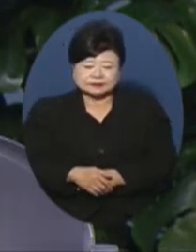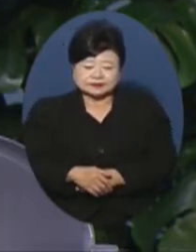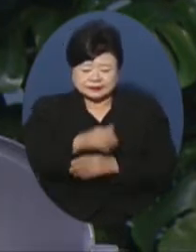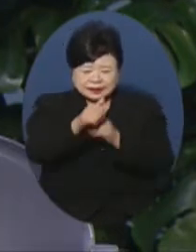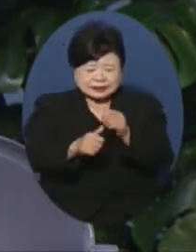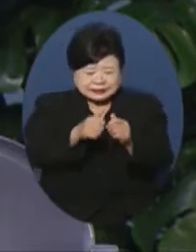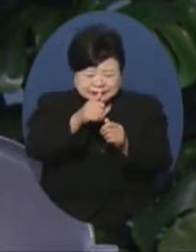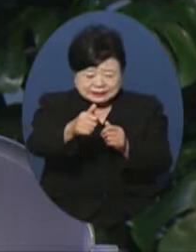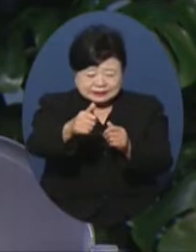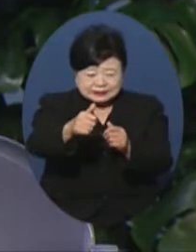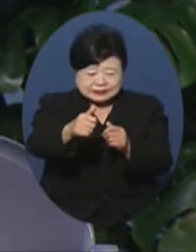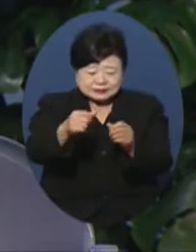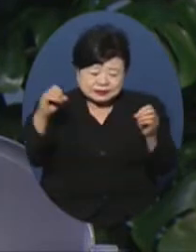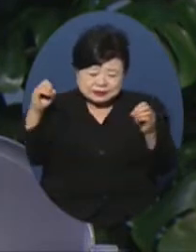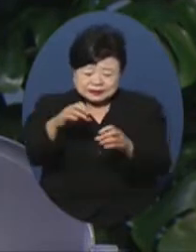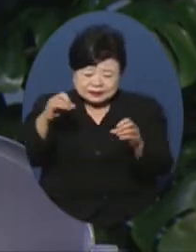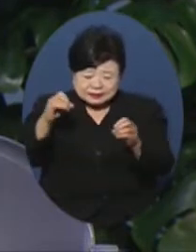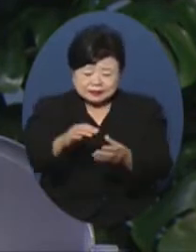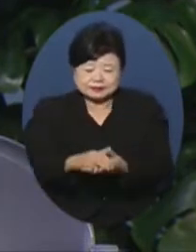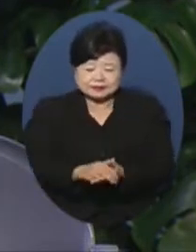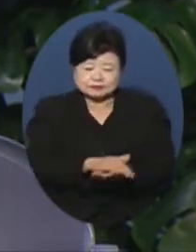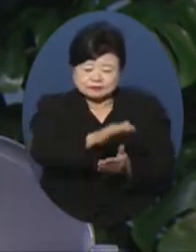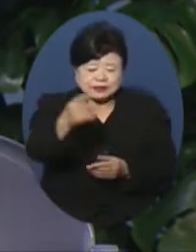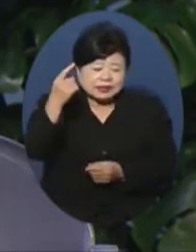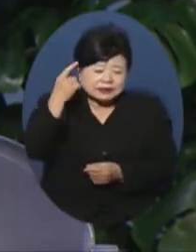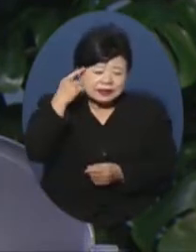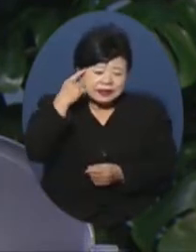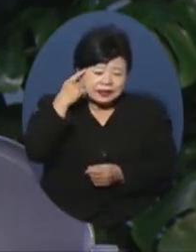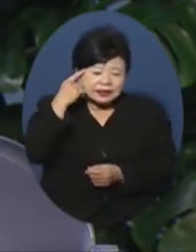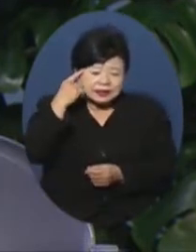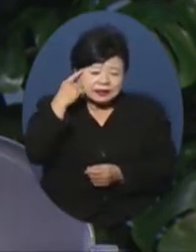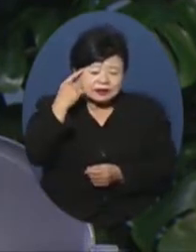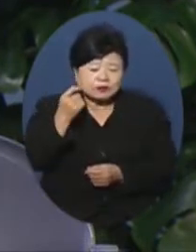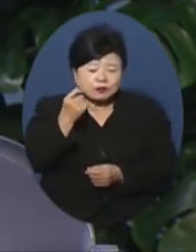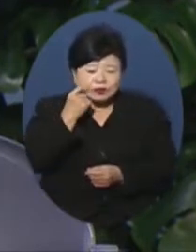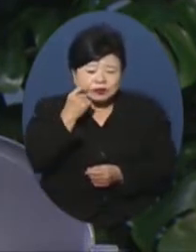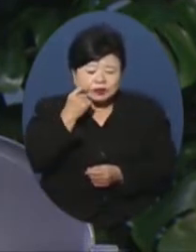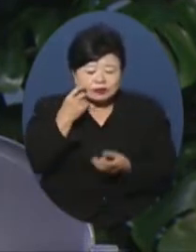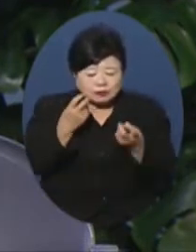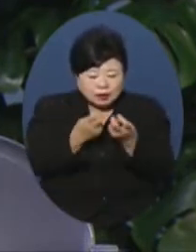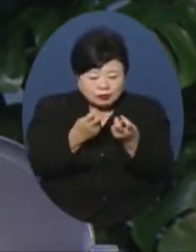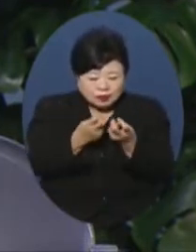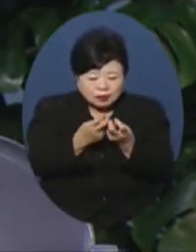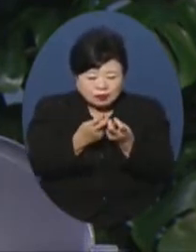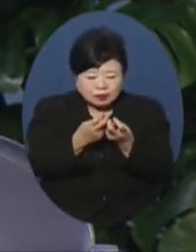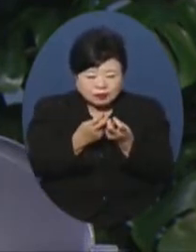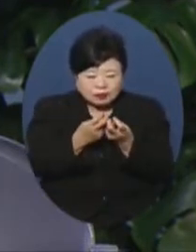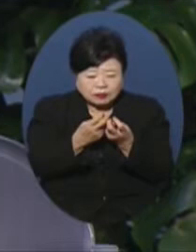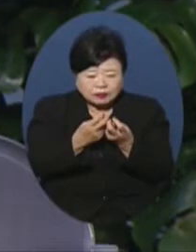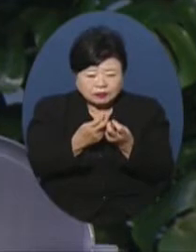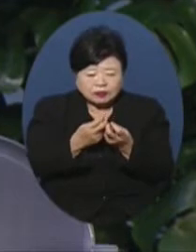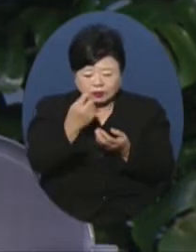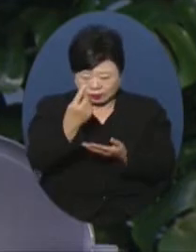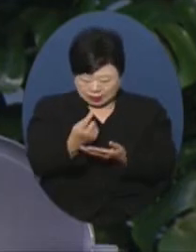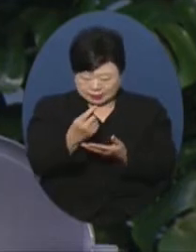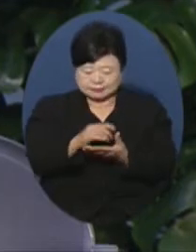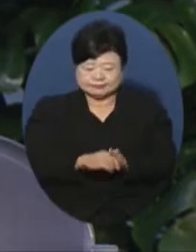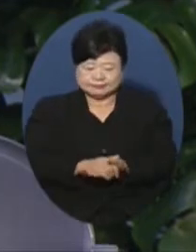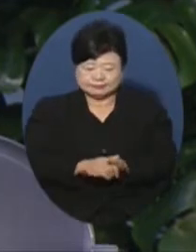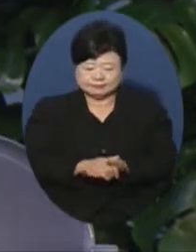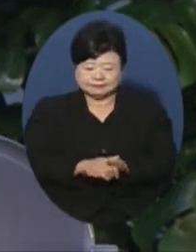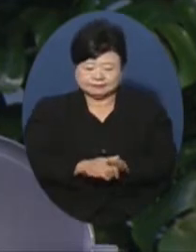이처럼 하나님 뭐의 응답은 우리가 생각하지 못했던 방법으로 올 때가